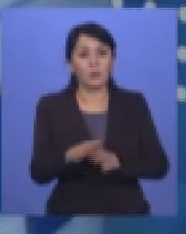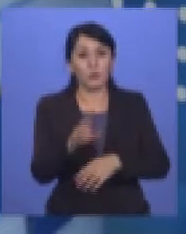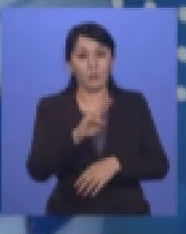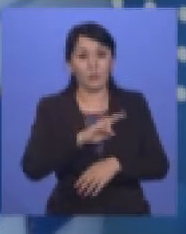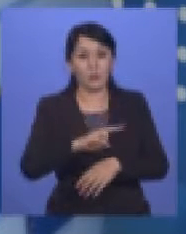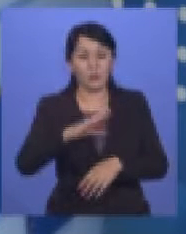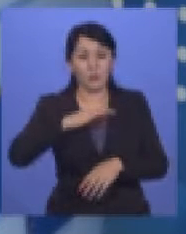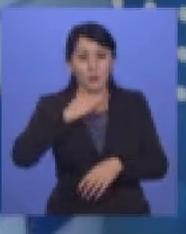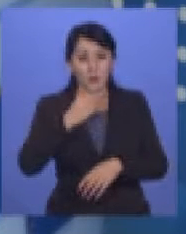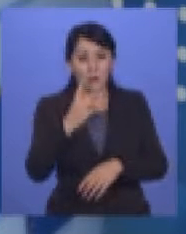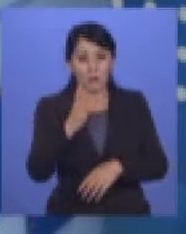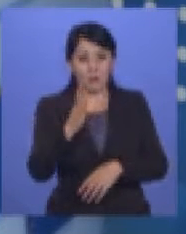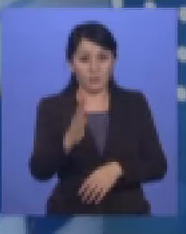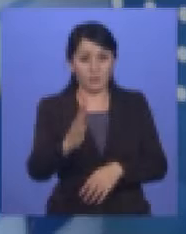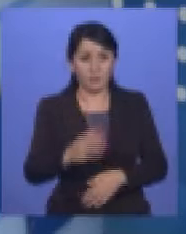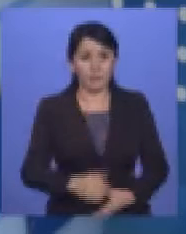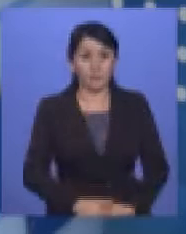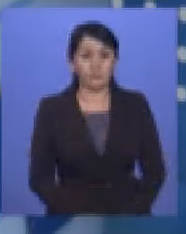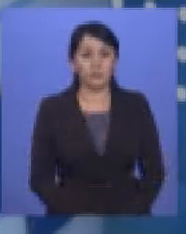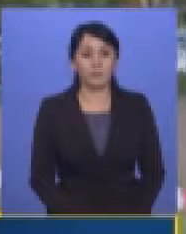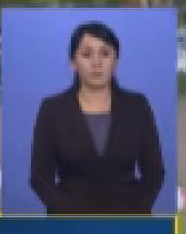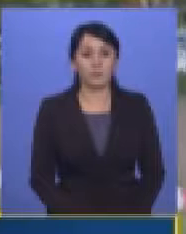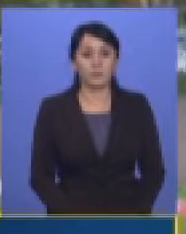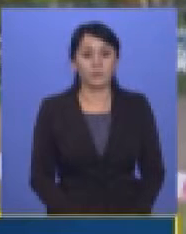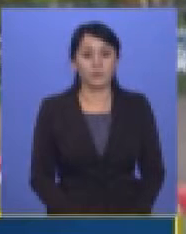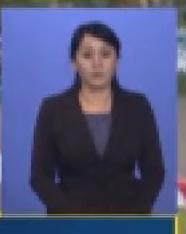атқарылып жатқан шаруаны арна тілшілерде көріп қайтты.